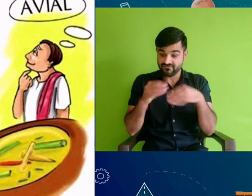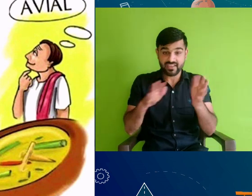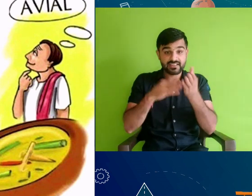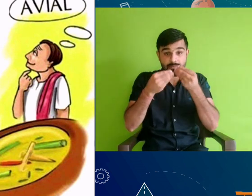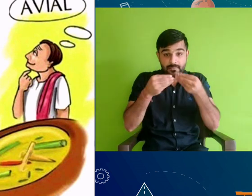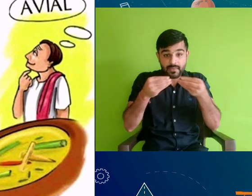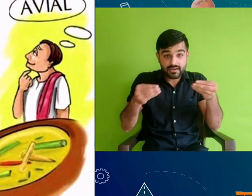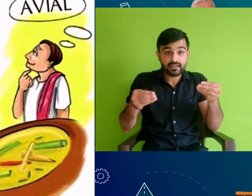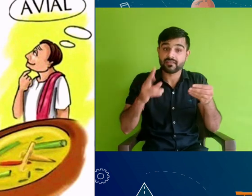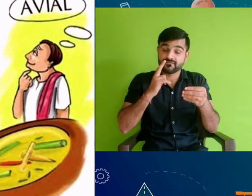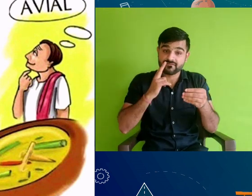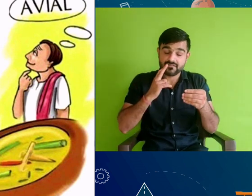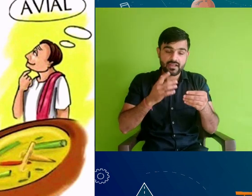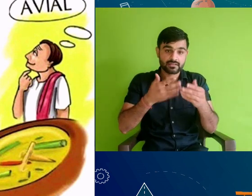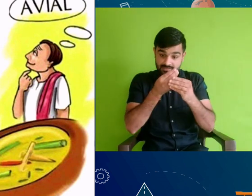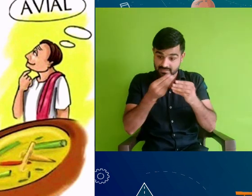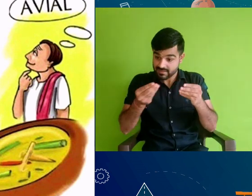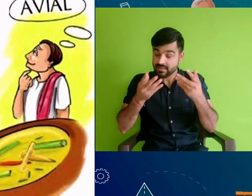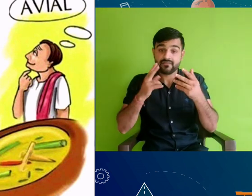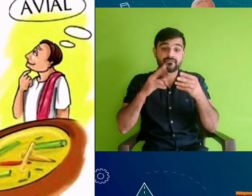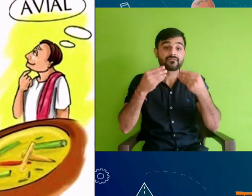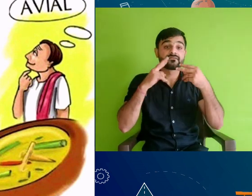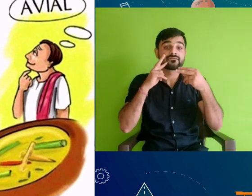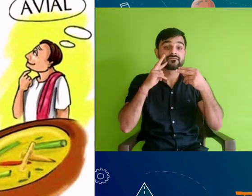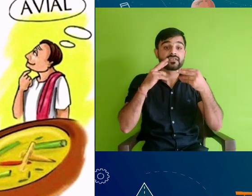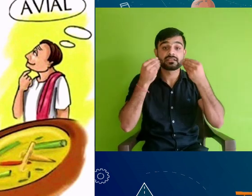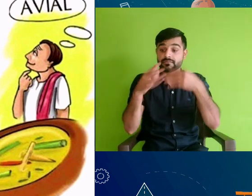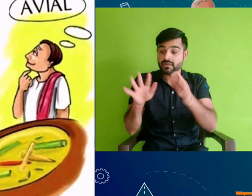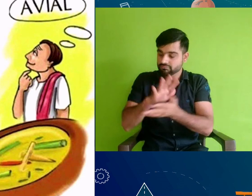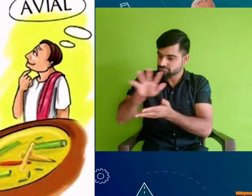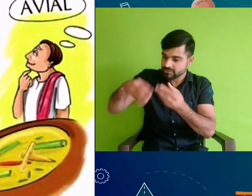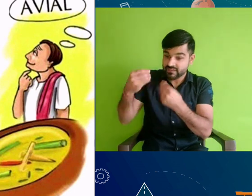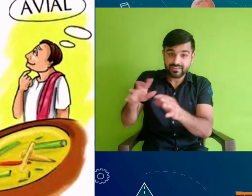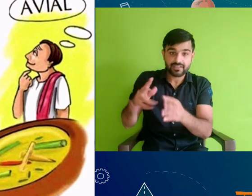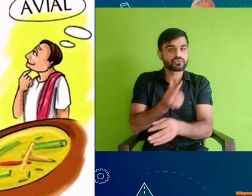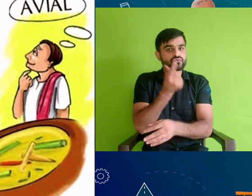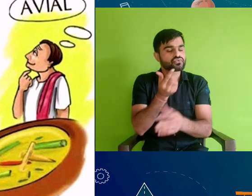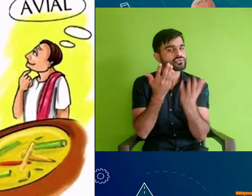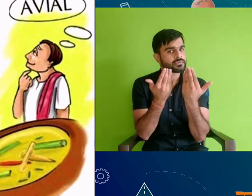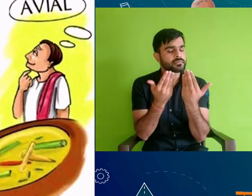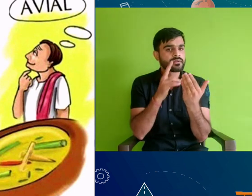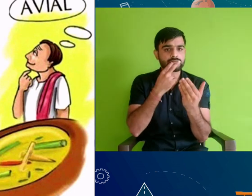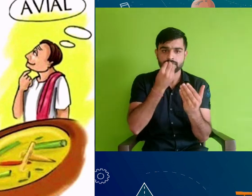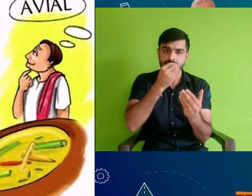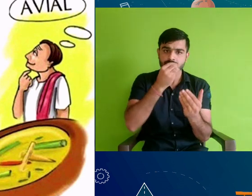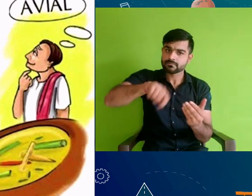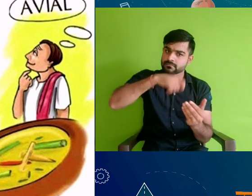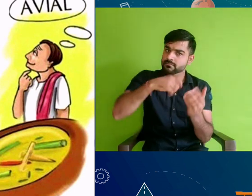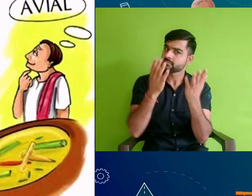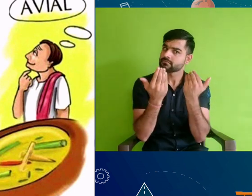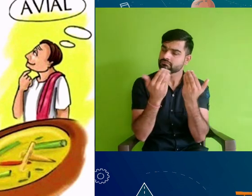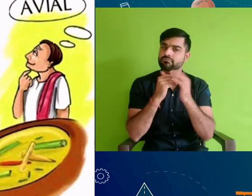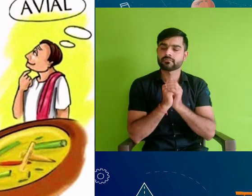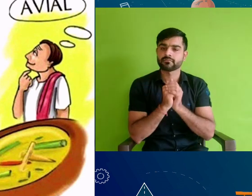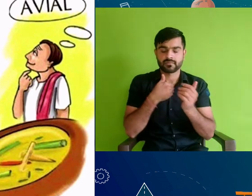वेजिटेबल पील्स हैं, उन वेस्ट मटेरियल से हम सब्जियां भी बना सकते हैं, हम उनसे डिश भी बना सकते हैं। कोई हमने कभी ये